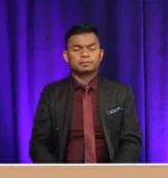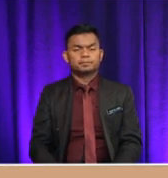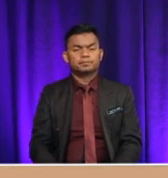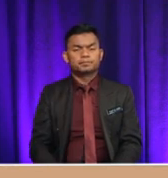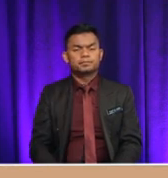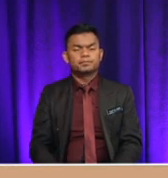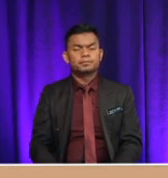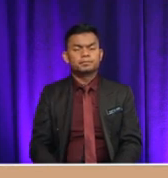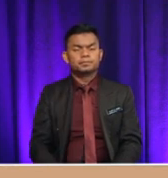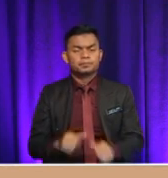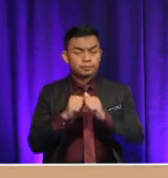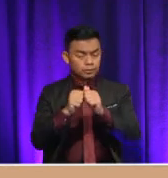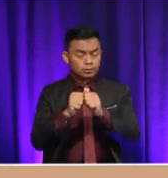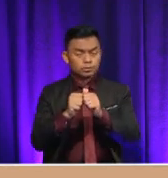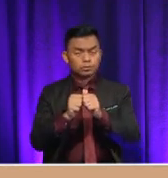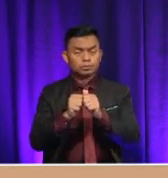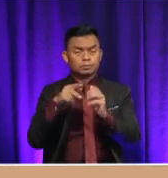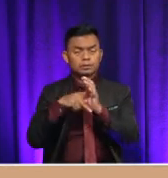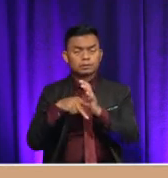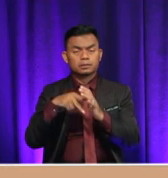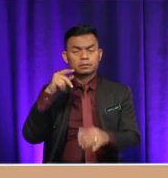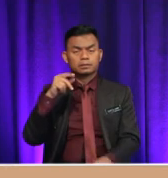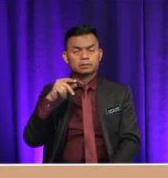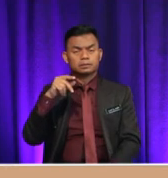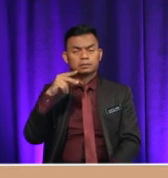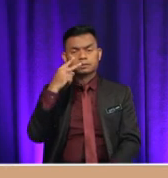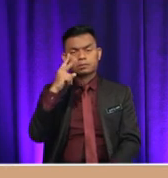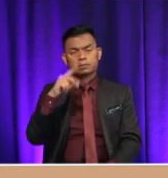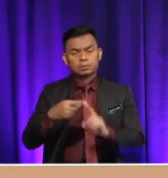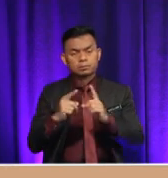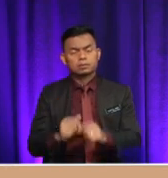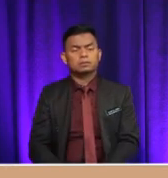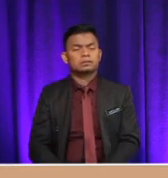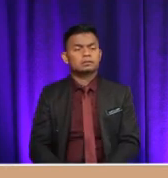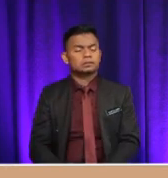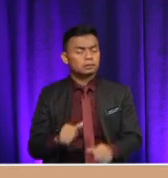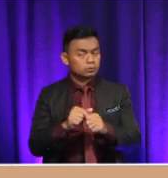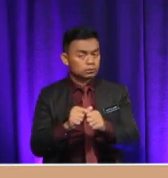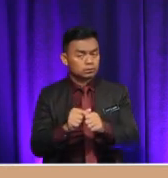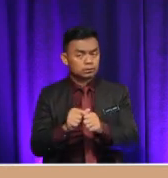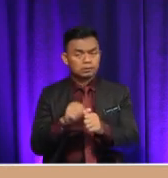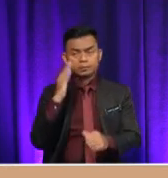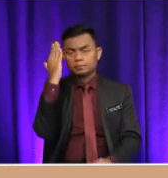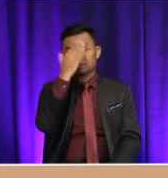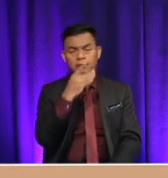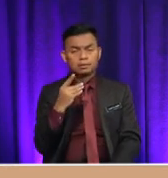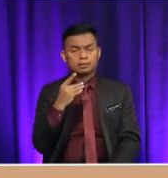berdasarkan beberapa pandangan yaitu ada dari pandangan ataupun Sisi bangunan